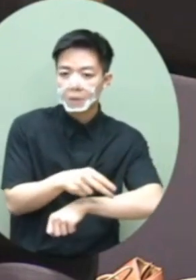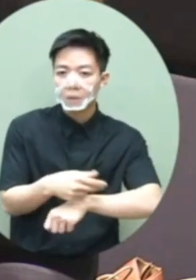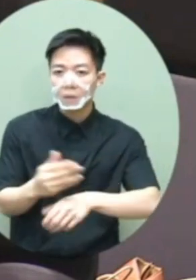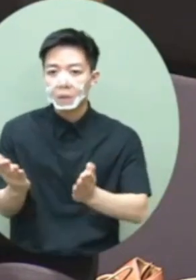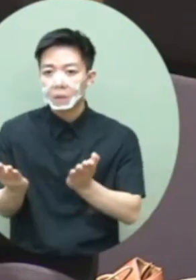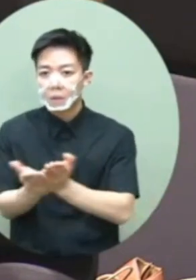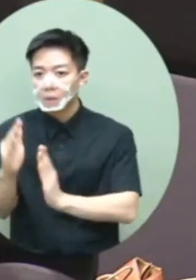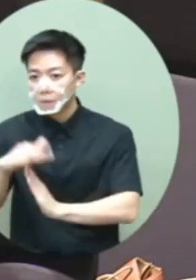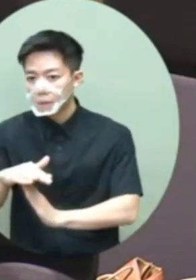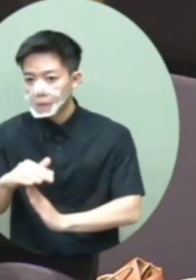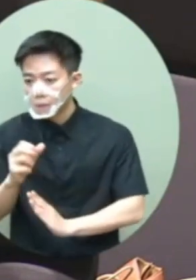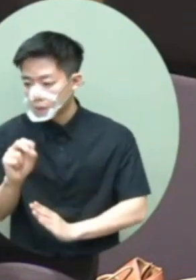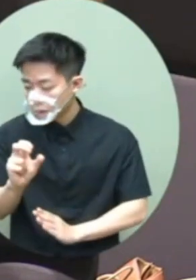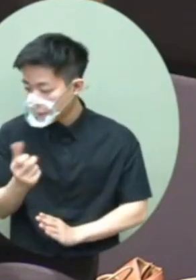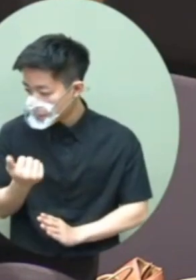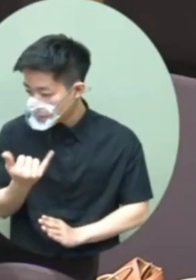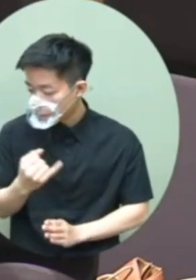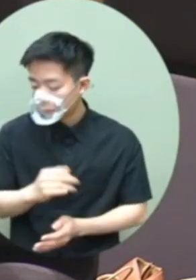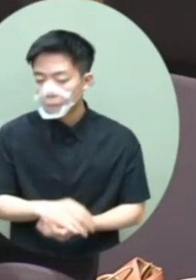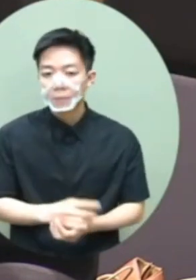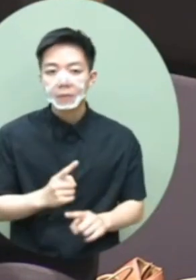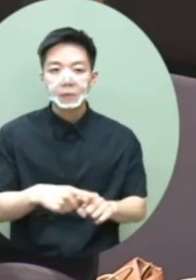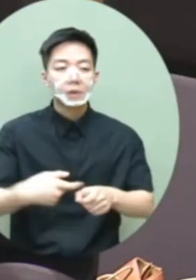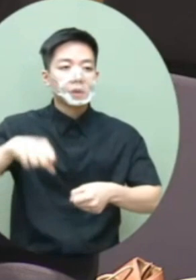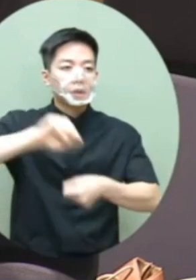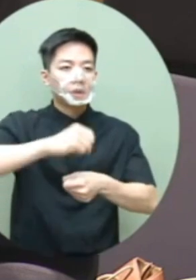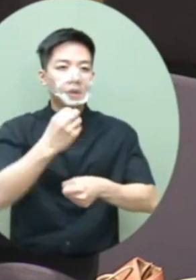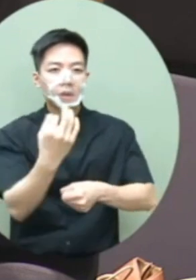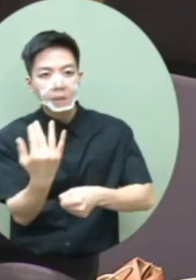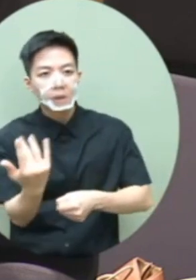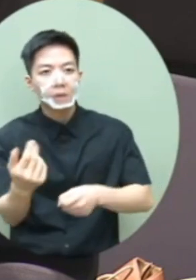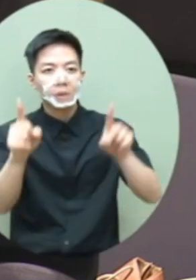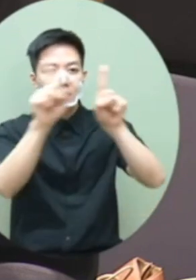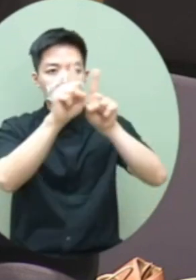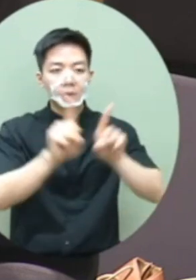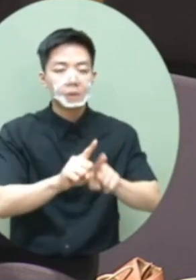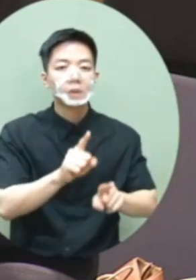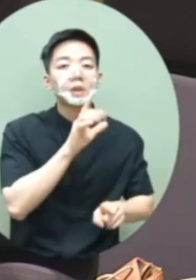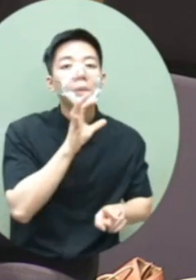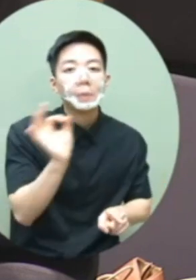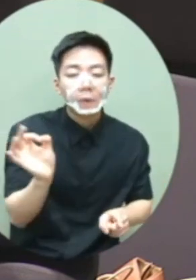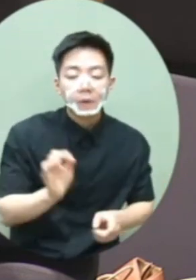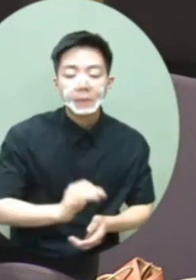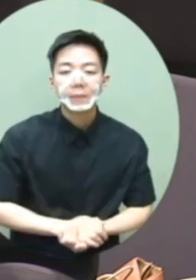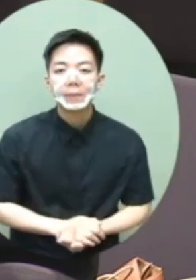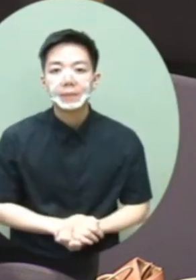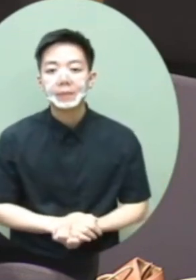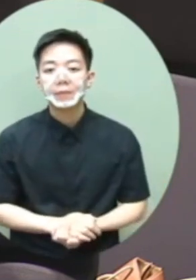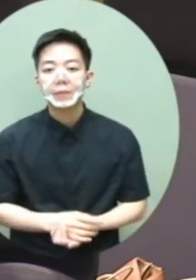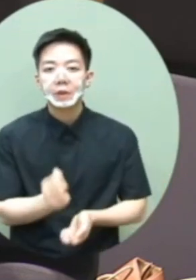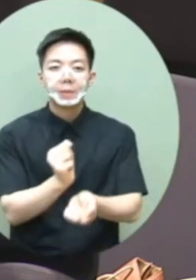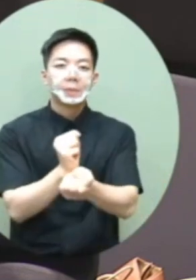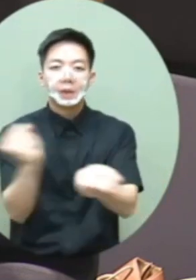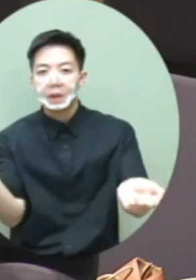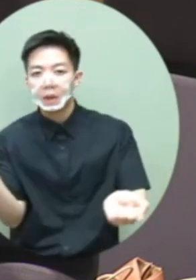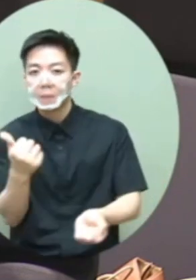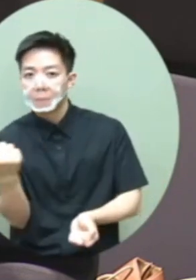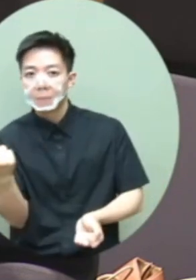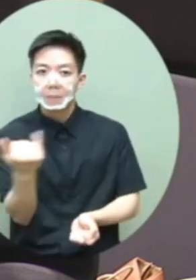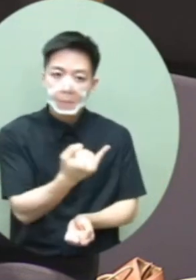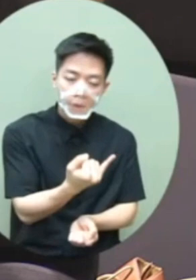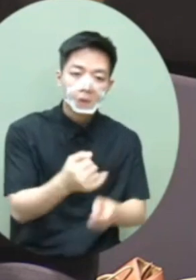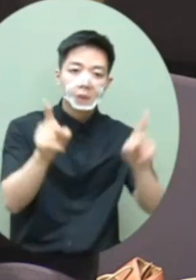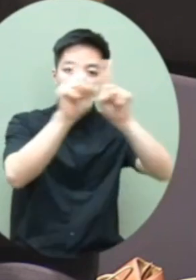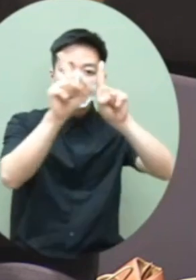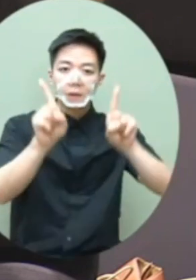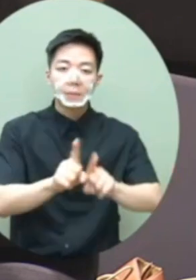指标，就话啊升几多先至唔放宽，又或者系升几多日先至唔会阶段式嘅放宽咧？咁亦都